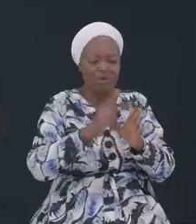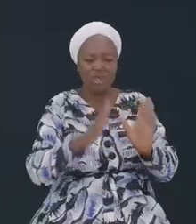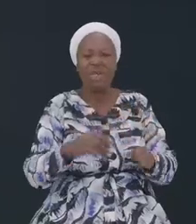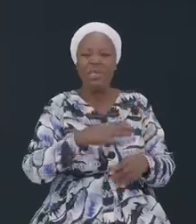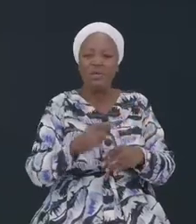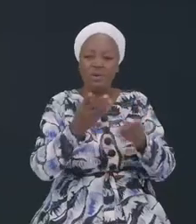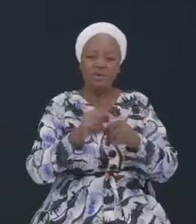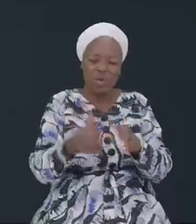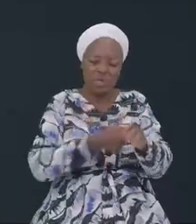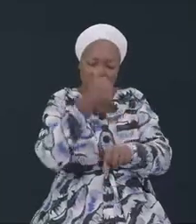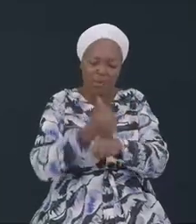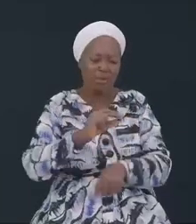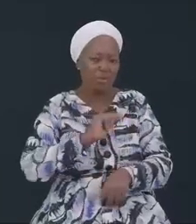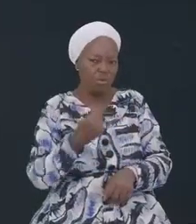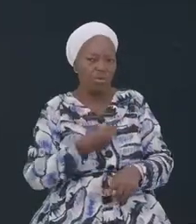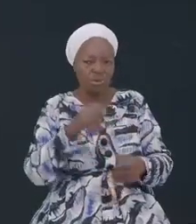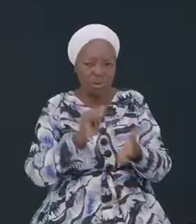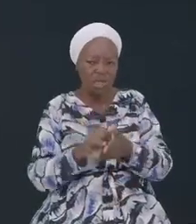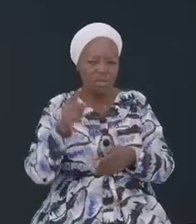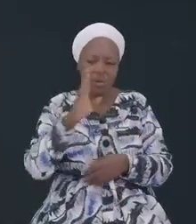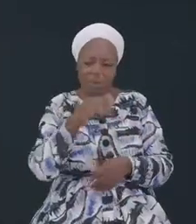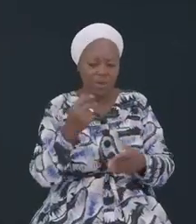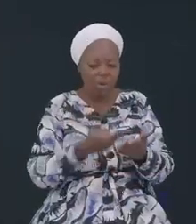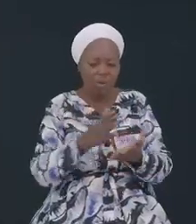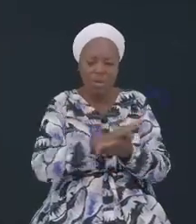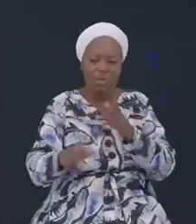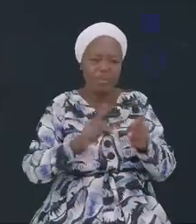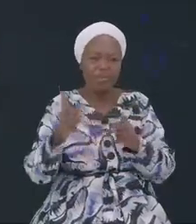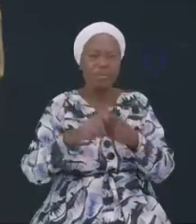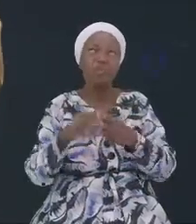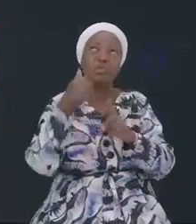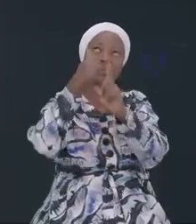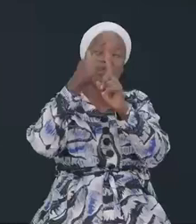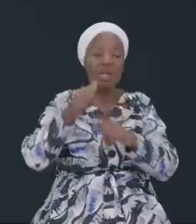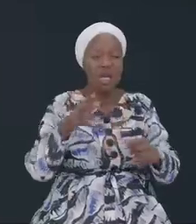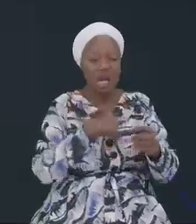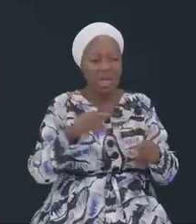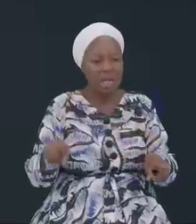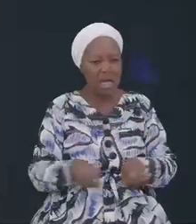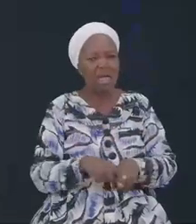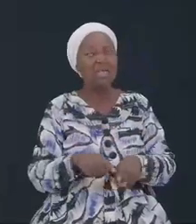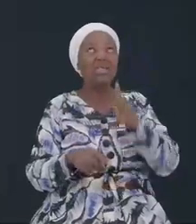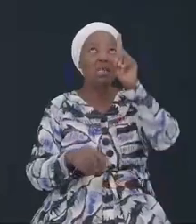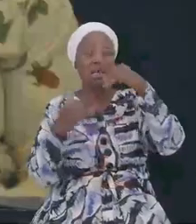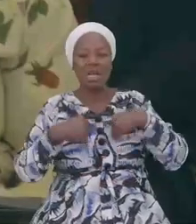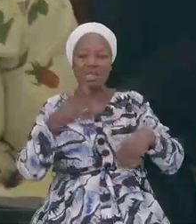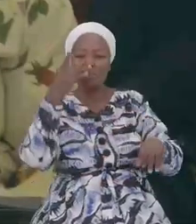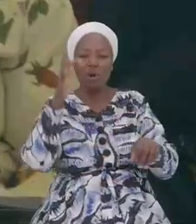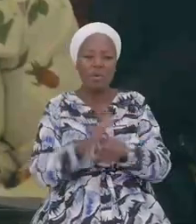progresse, mais il veut nous établir, il veut que nous soyons un peuple saint, comme il te l'a juré,